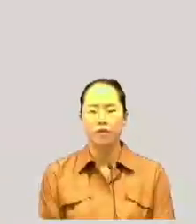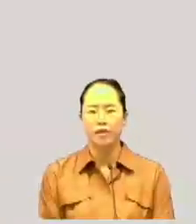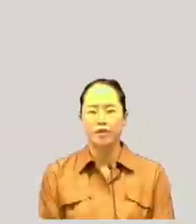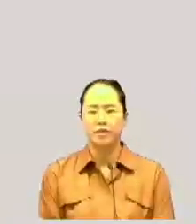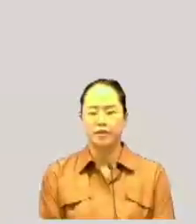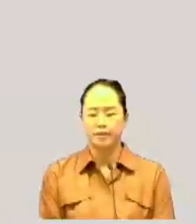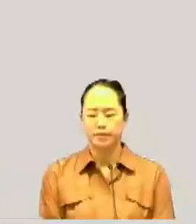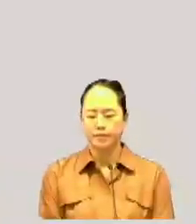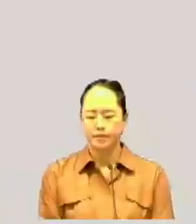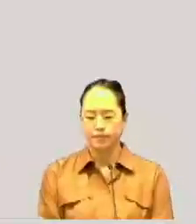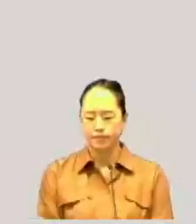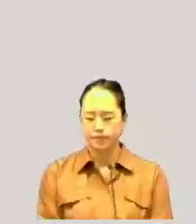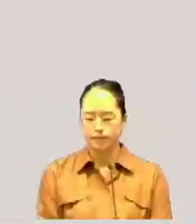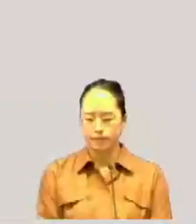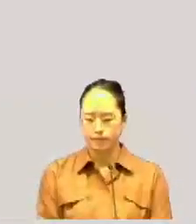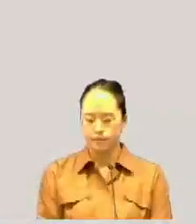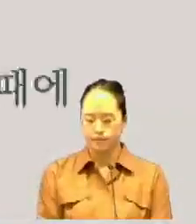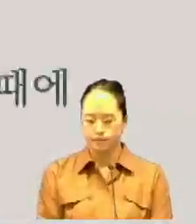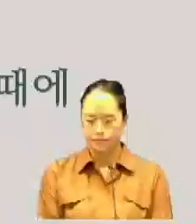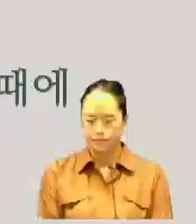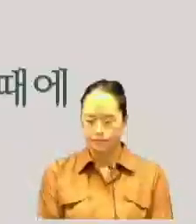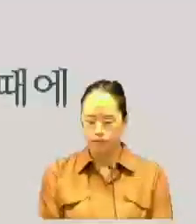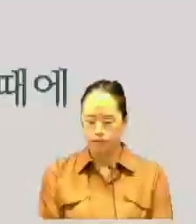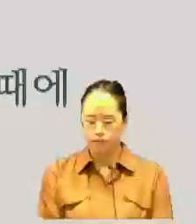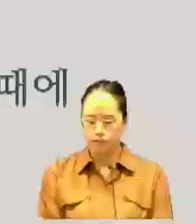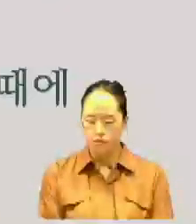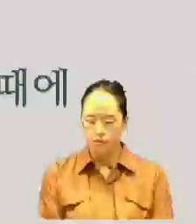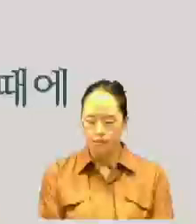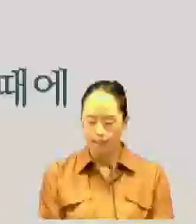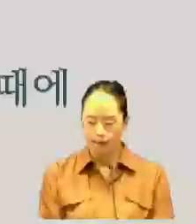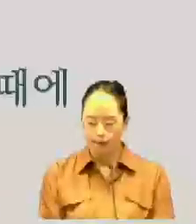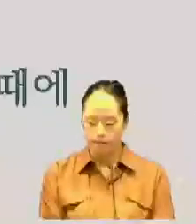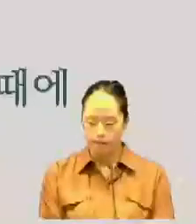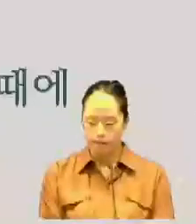他是万物的根源。